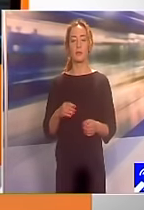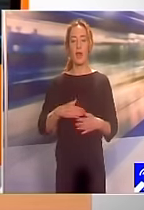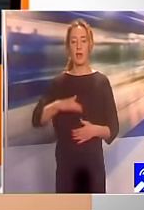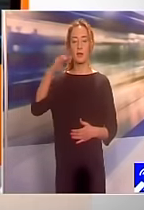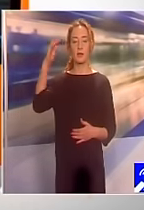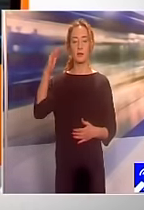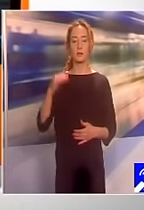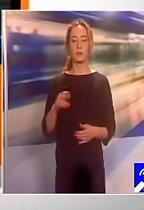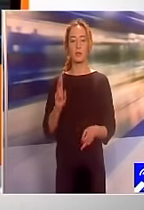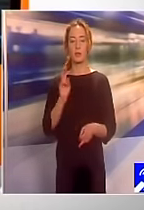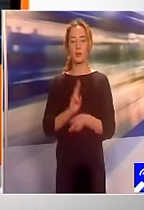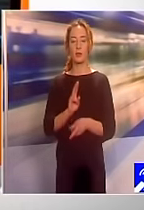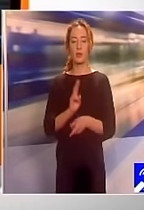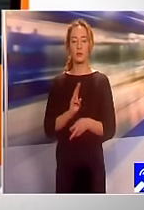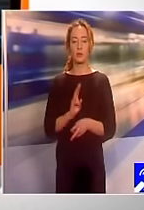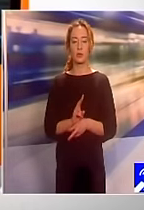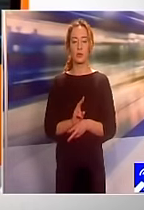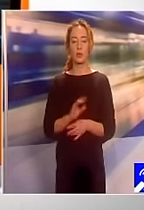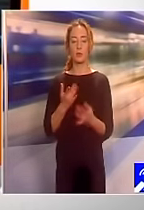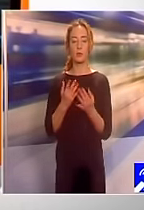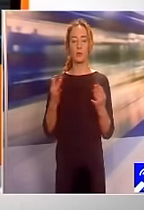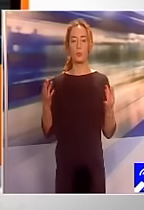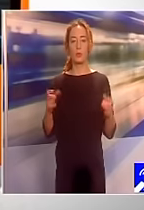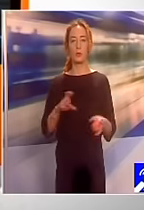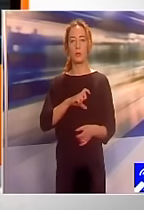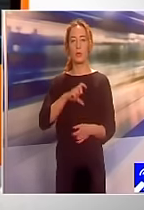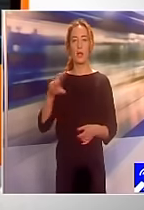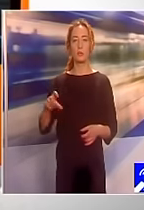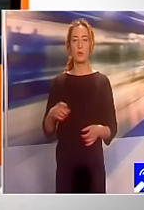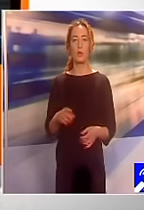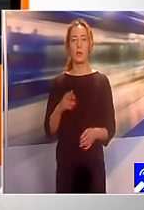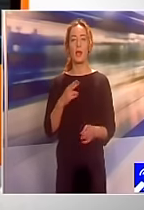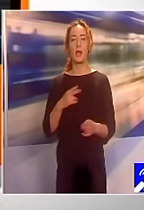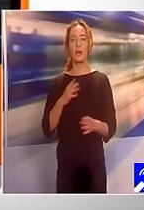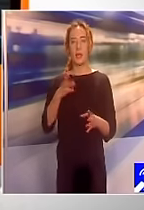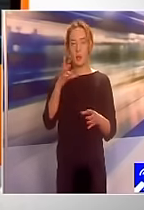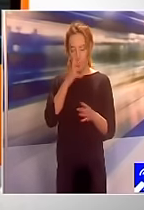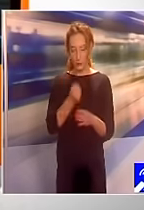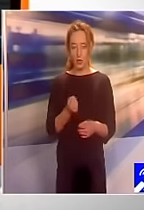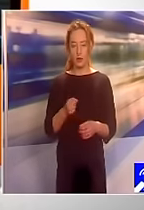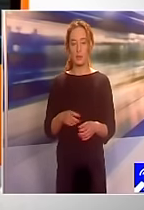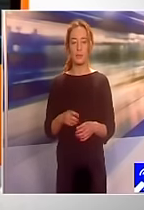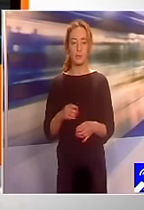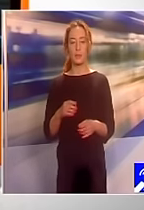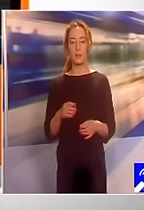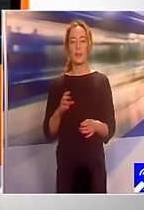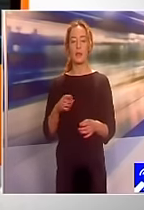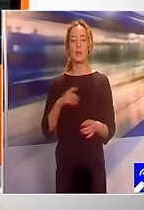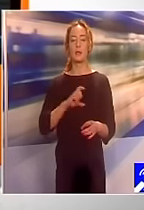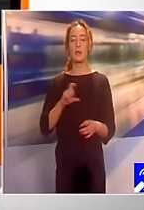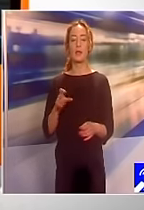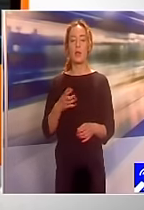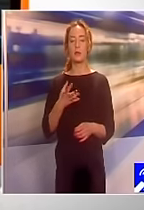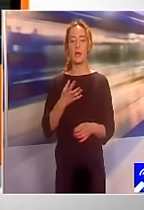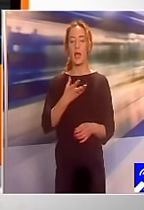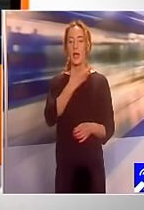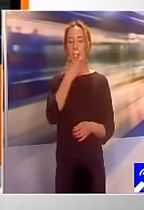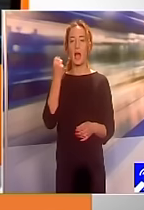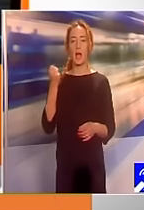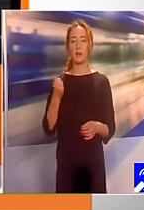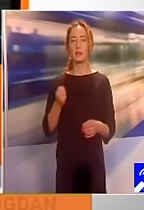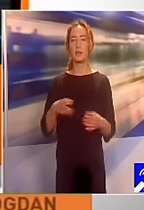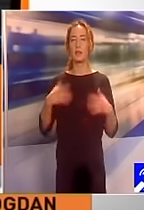crescut îngrijorător și numărul cazurilor de gripă. Toate aceste îmbolnăviri apar pe fondul încălzirii anormale